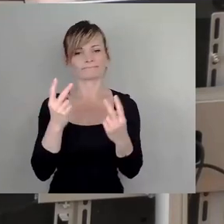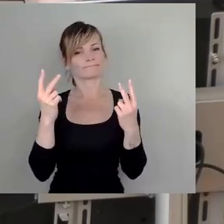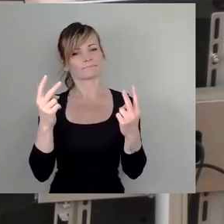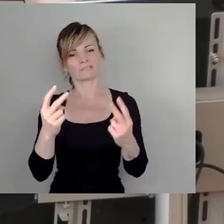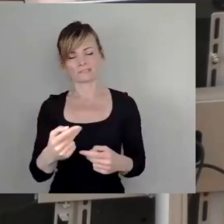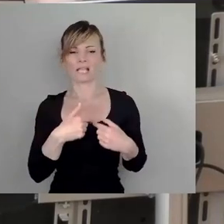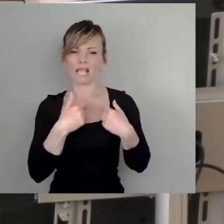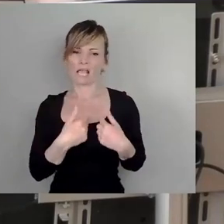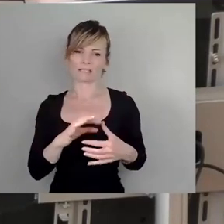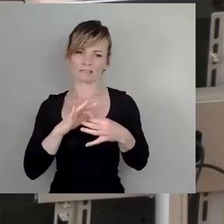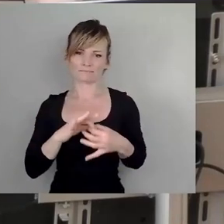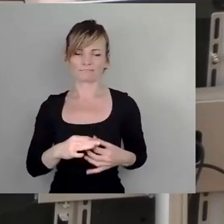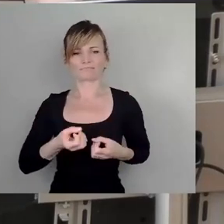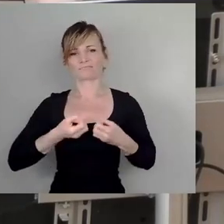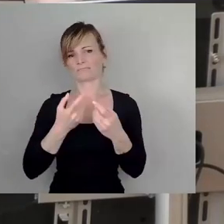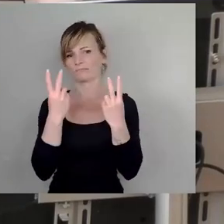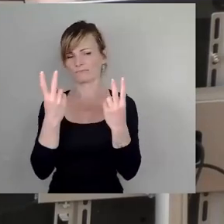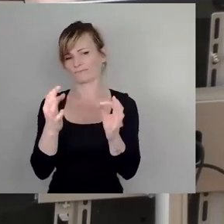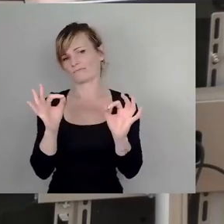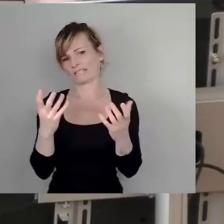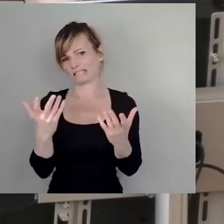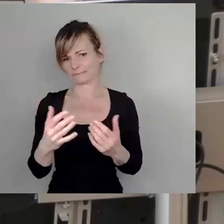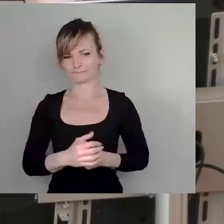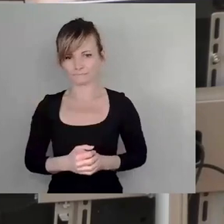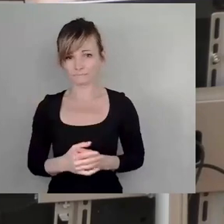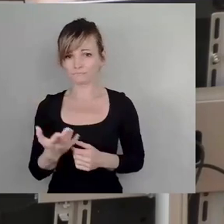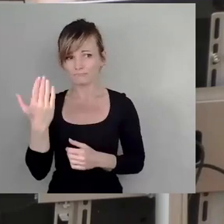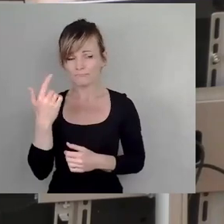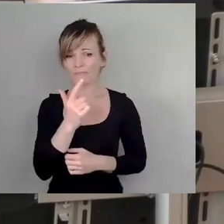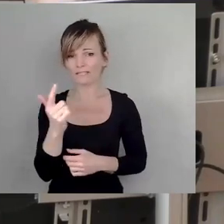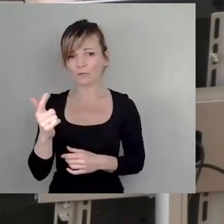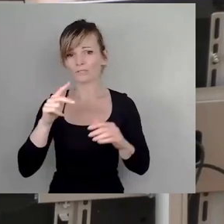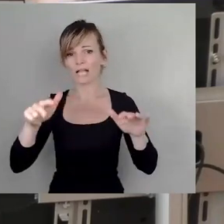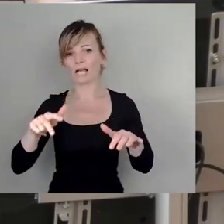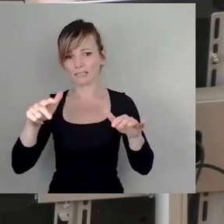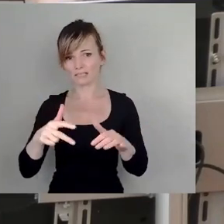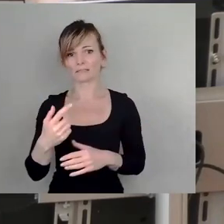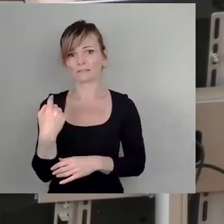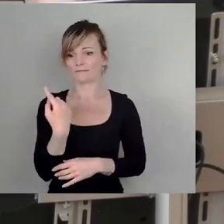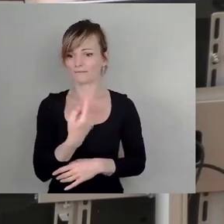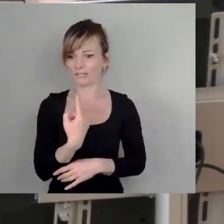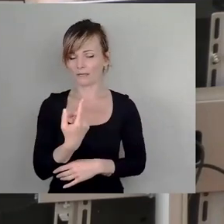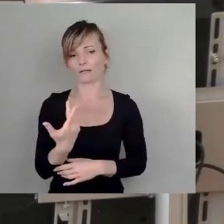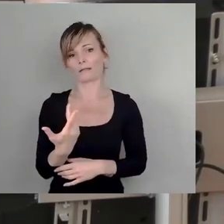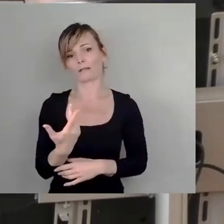mir. Wir haben 2018 hier ganz einmütig also